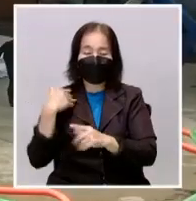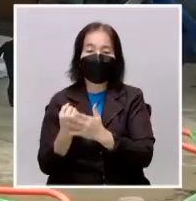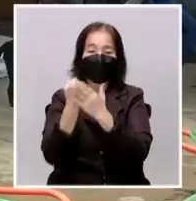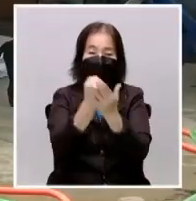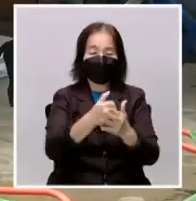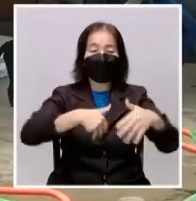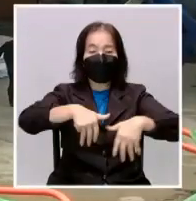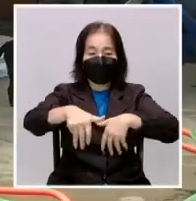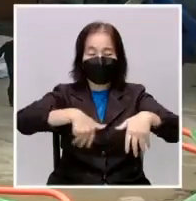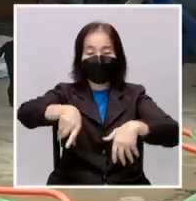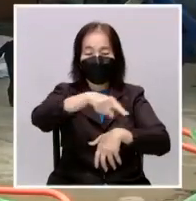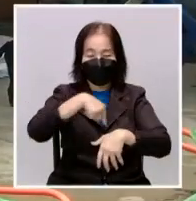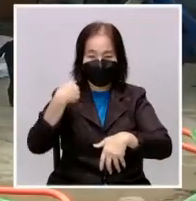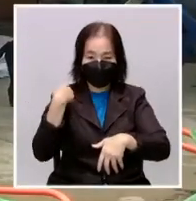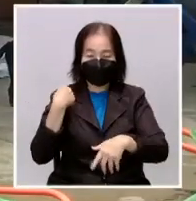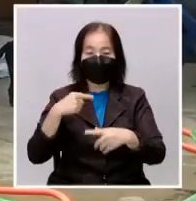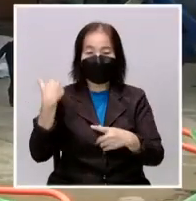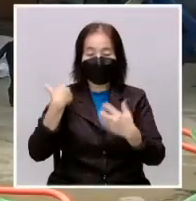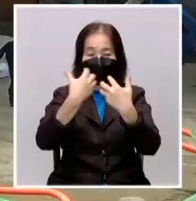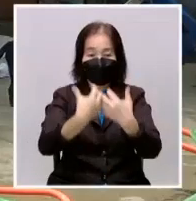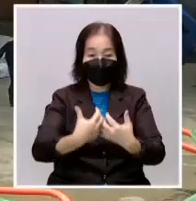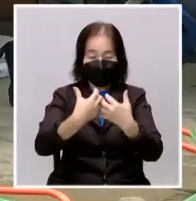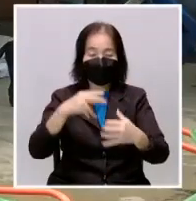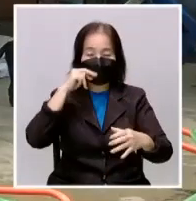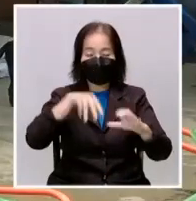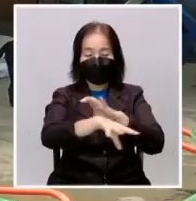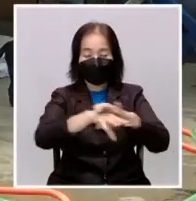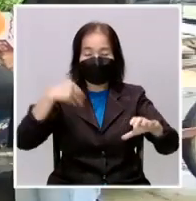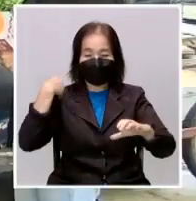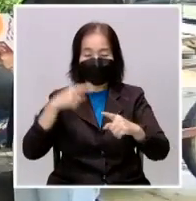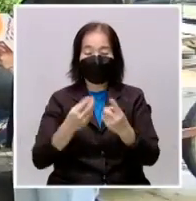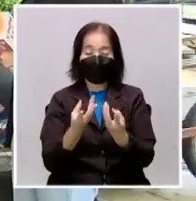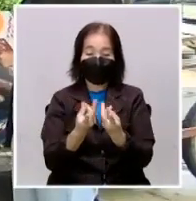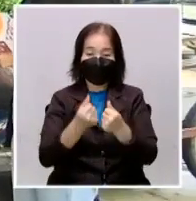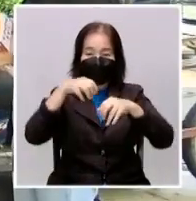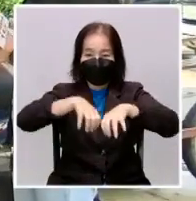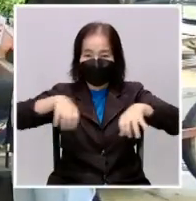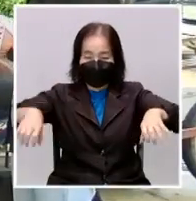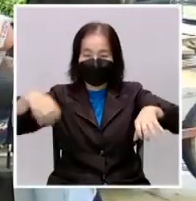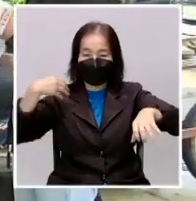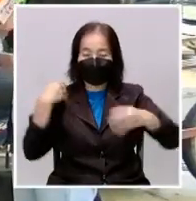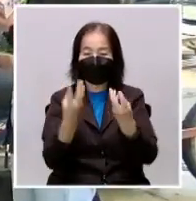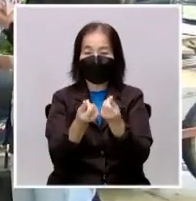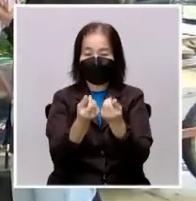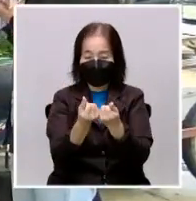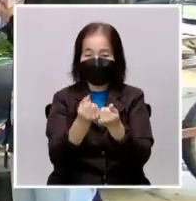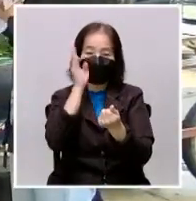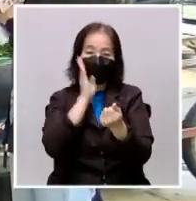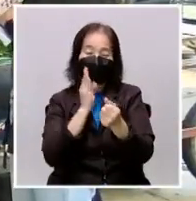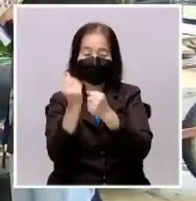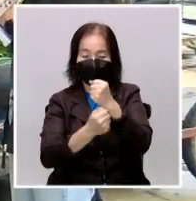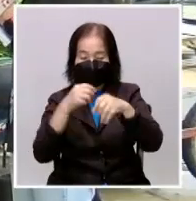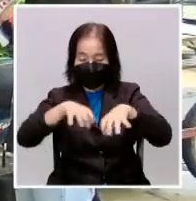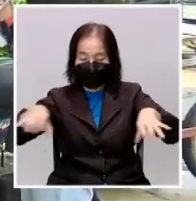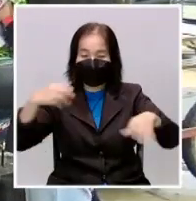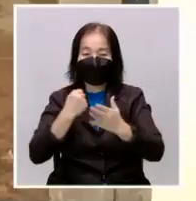ให้ชาวบ้านฝั่งตลาดเก่านะคะนอกจากติดตั้งเครื่องสูบน้ำแล้วยังวางกระสอบทรายเป็นแนวตลอดริมแม่น้ำป้องกันไว้อีกทางก็ช่วยให้